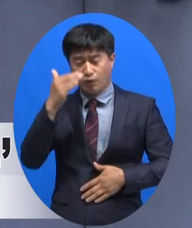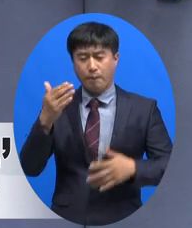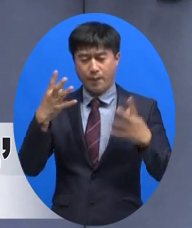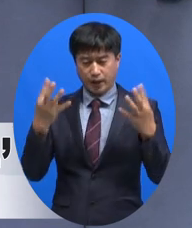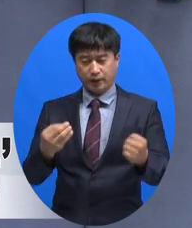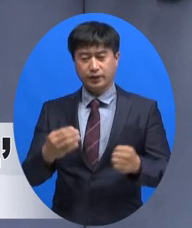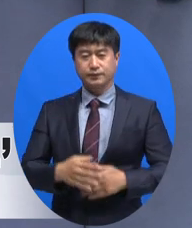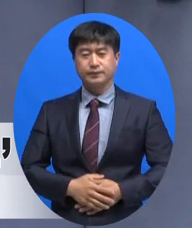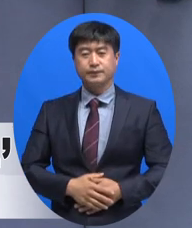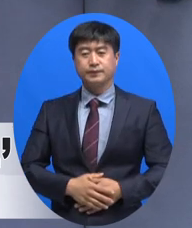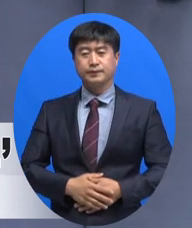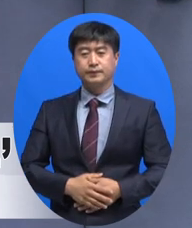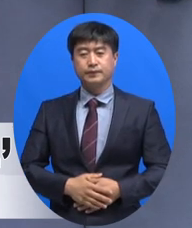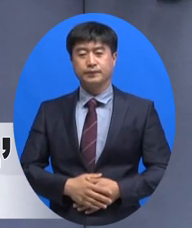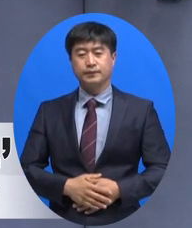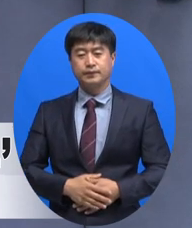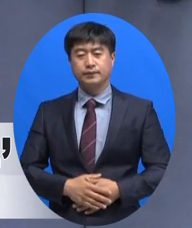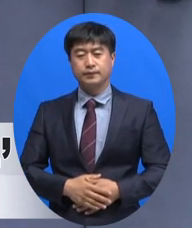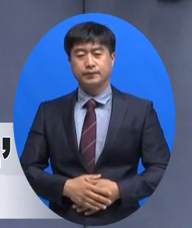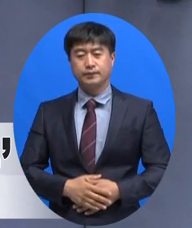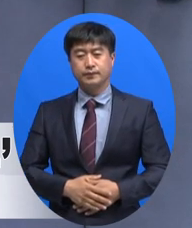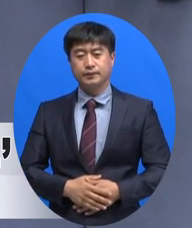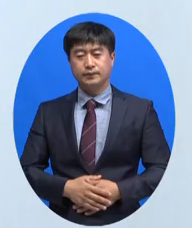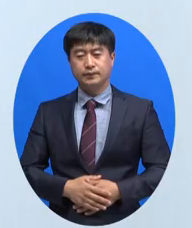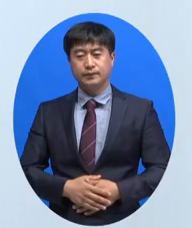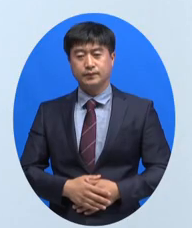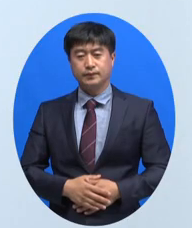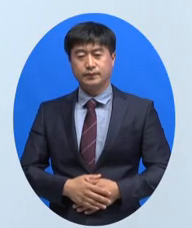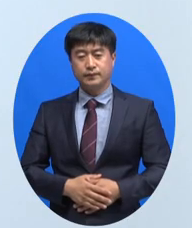준비되어 있습니다 최창순 기자가 소개합니다